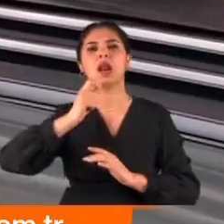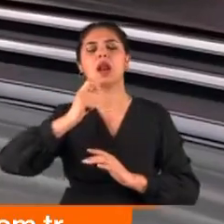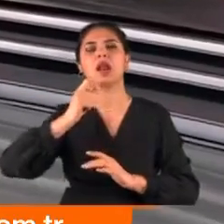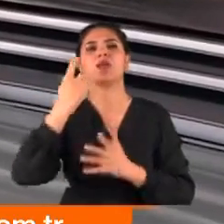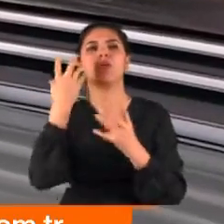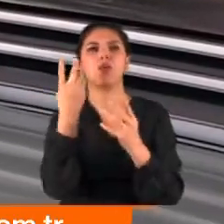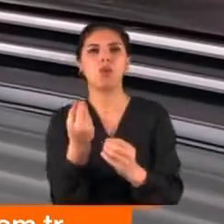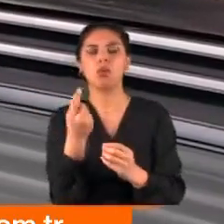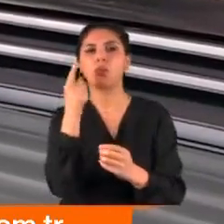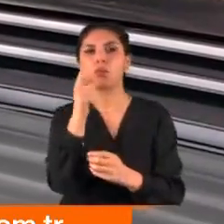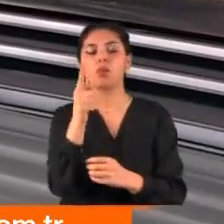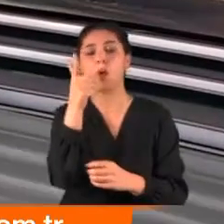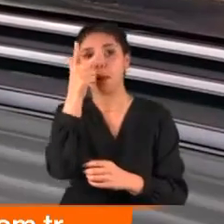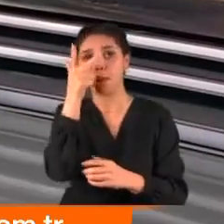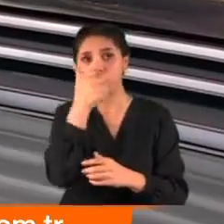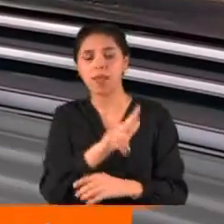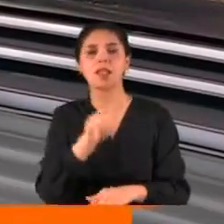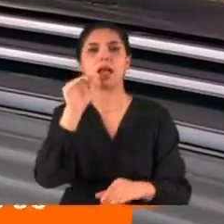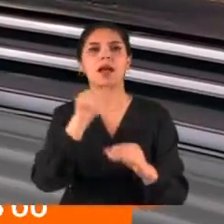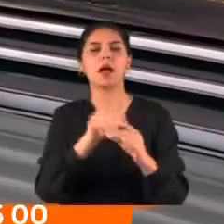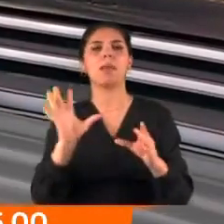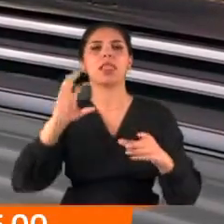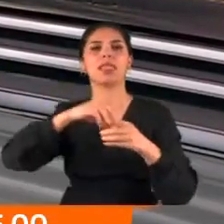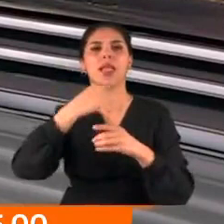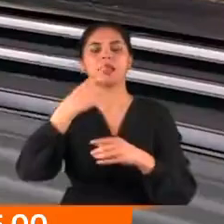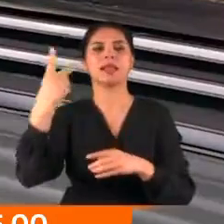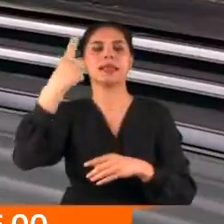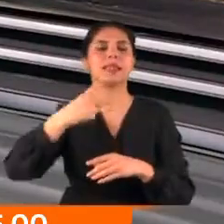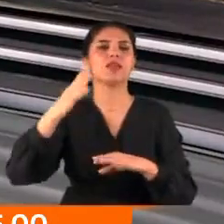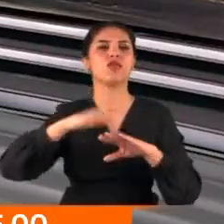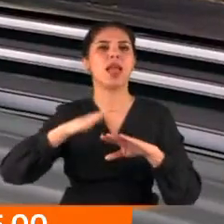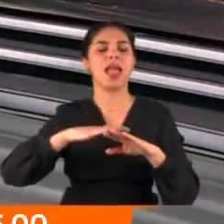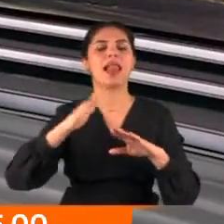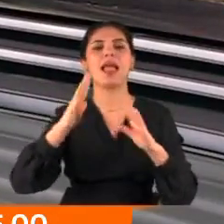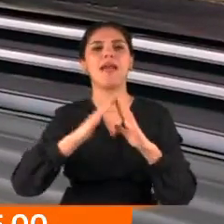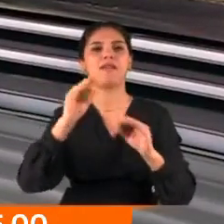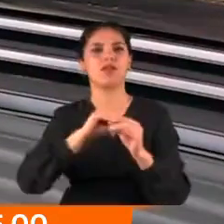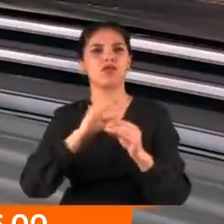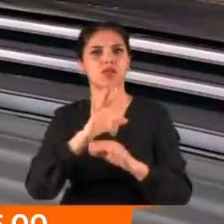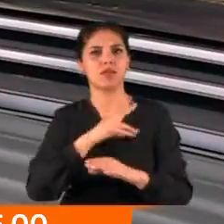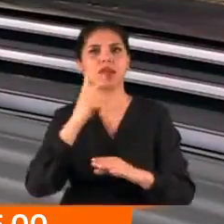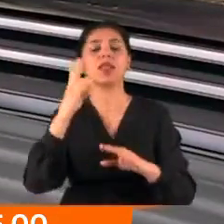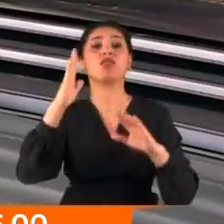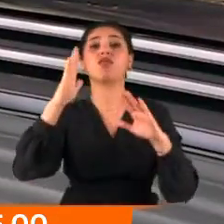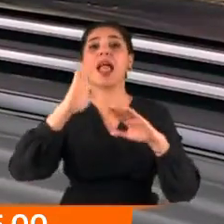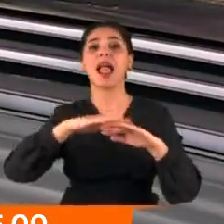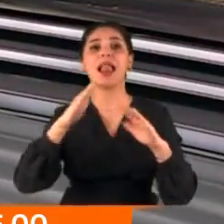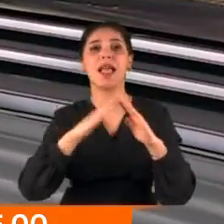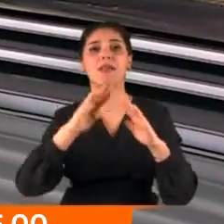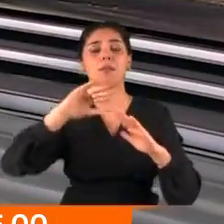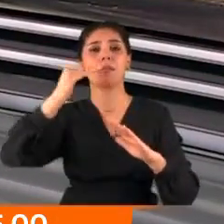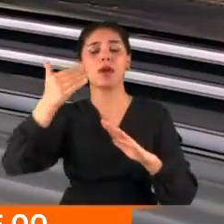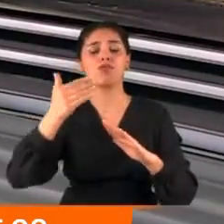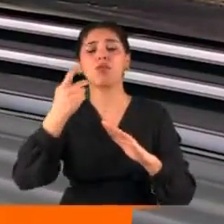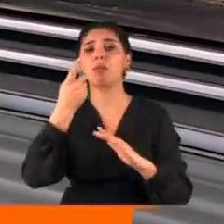tabii ki. Benzer durum kampanyaya dahil edileceği duyurulan ikinci el konutlarda da geçerli. İkinci elde bir başka sorunsa artışa